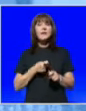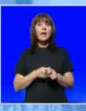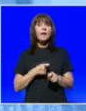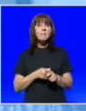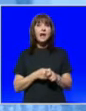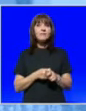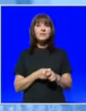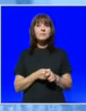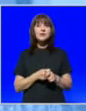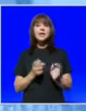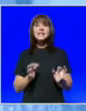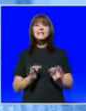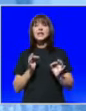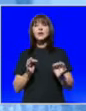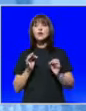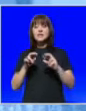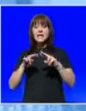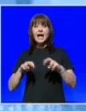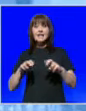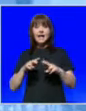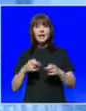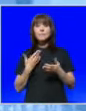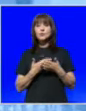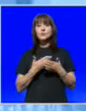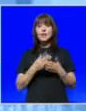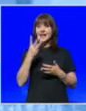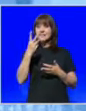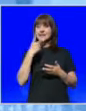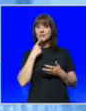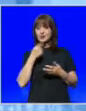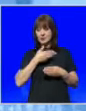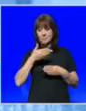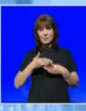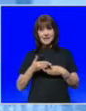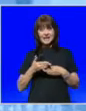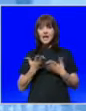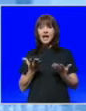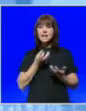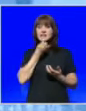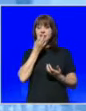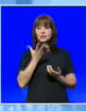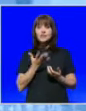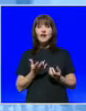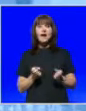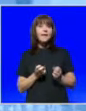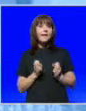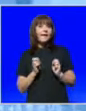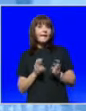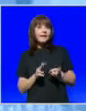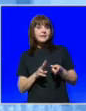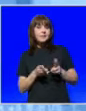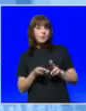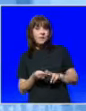наистина доста сериозен анализ по отношение на последните 3 години, как се случвали нещата и как се променяли резултатите